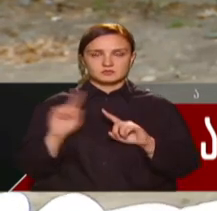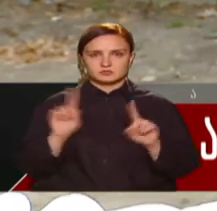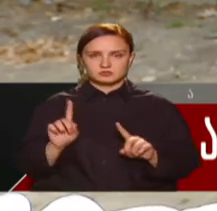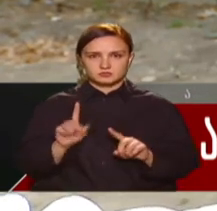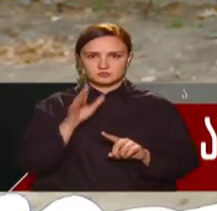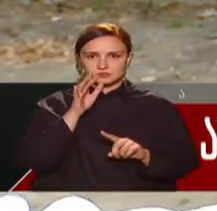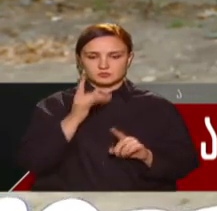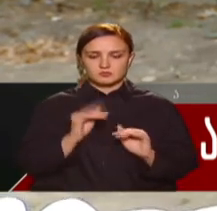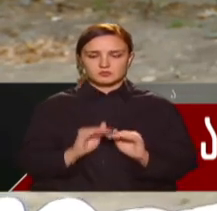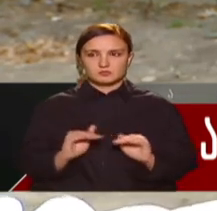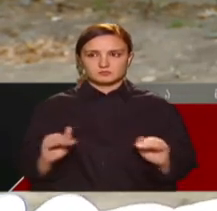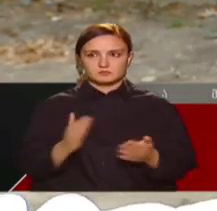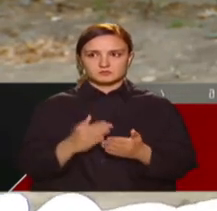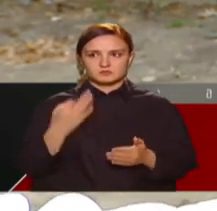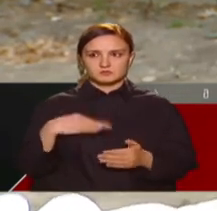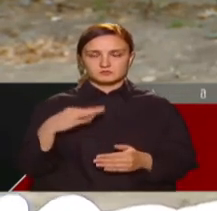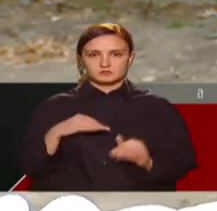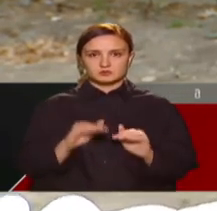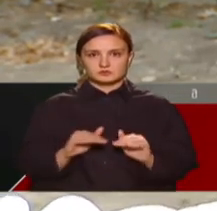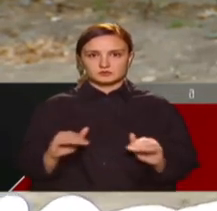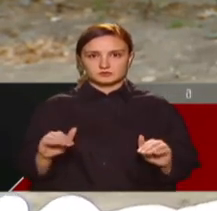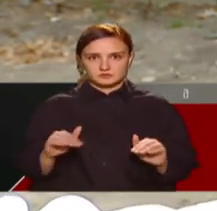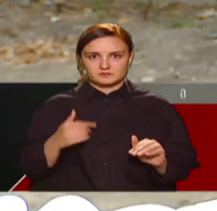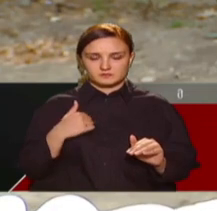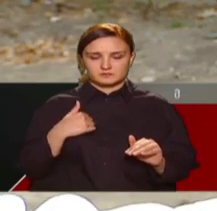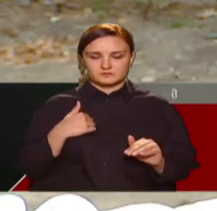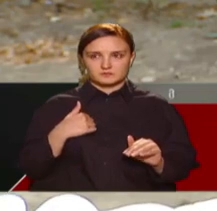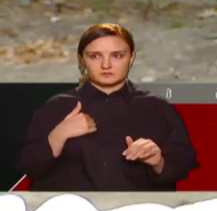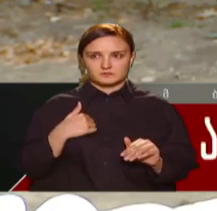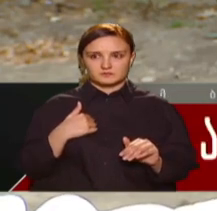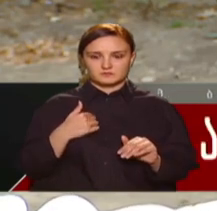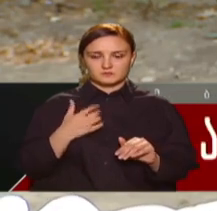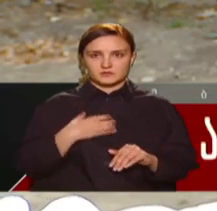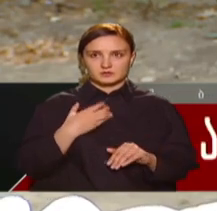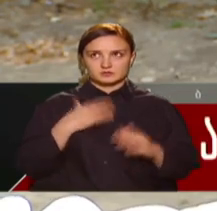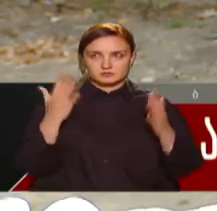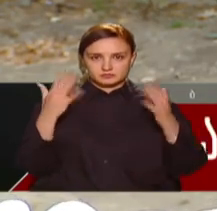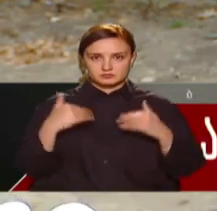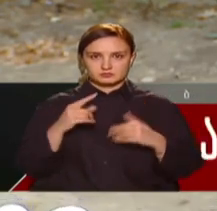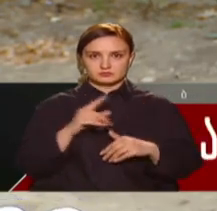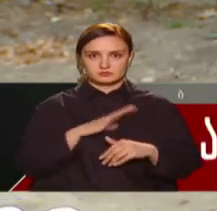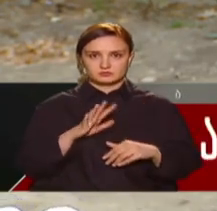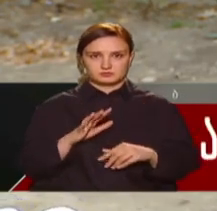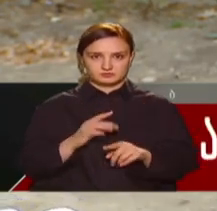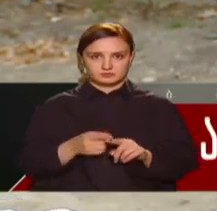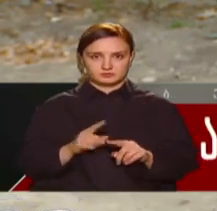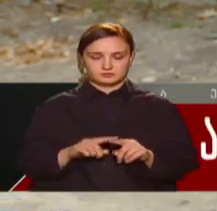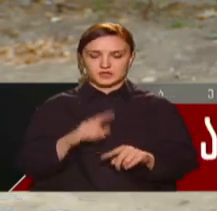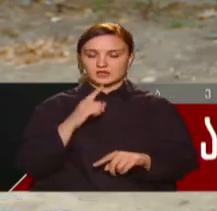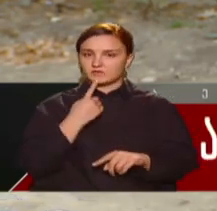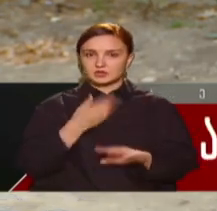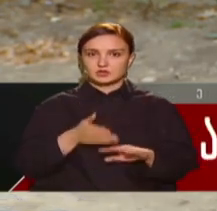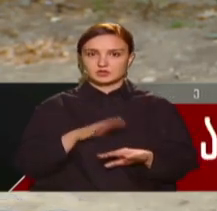ჭექა-ქუხილის დროს პატარები მყავს პატარა შვილიშვილები და რა ვიცი, გამოვიდოდით ჭექა-ქუხილის დროს, მეშინოდა რომ არ ჩამოქცეულიყო. ძალიან